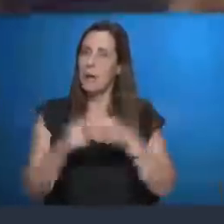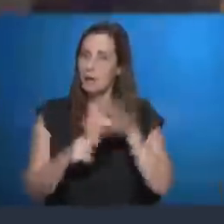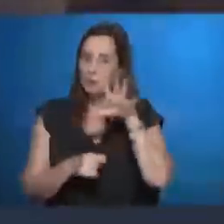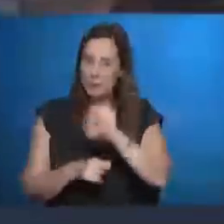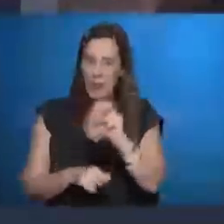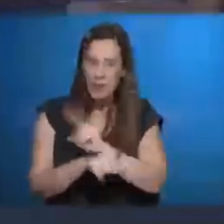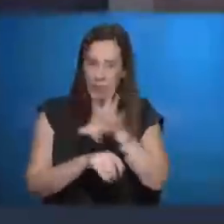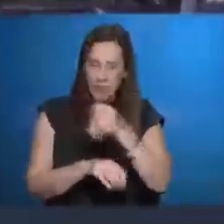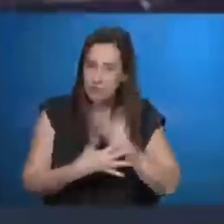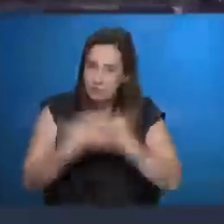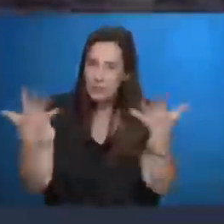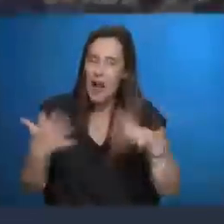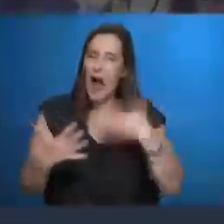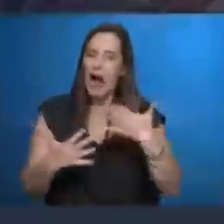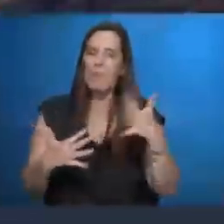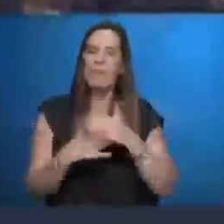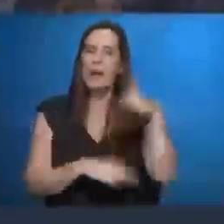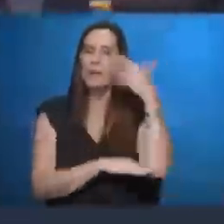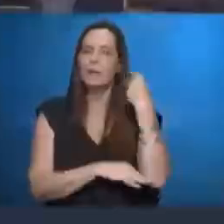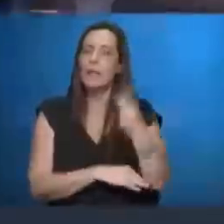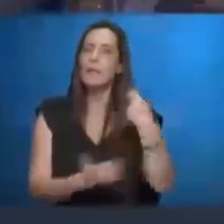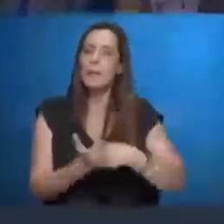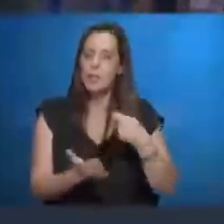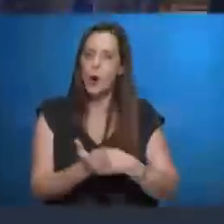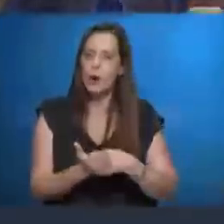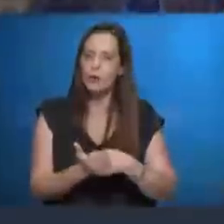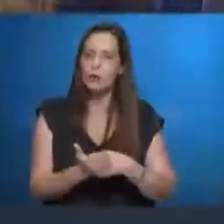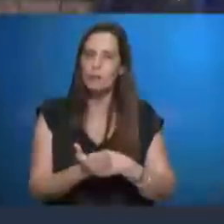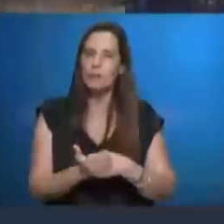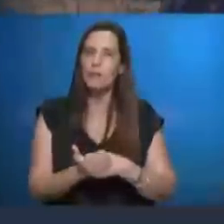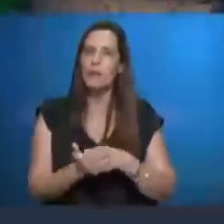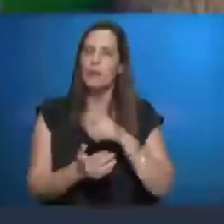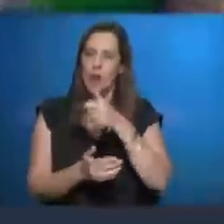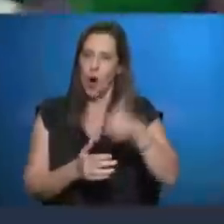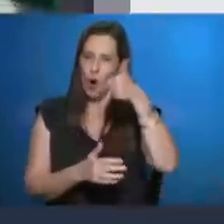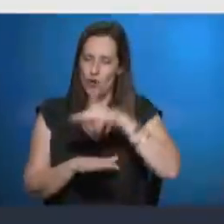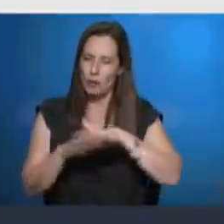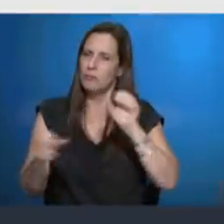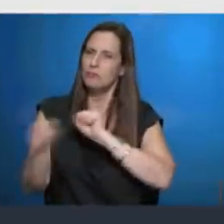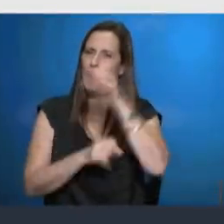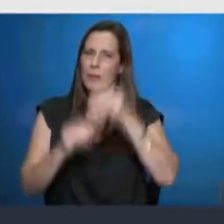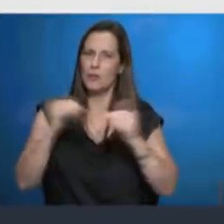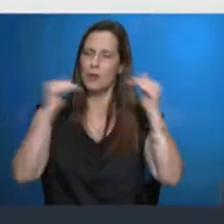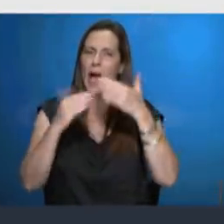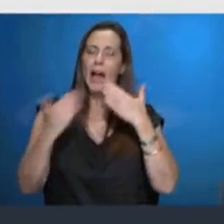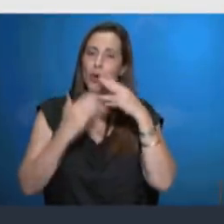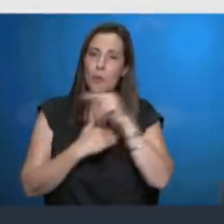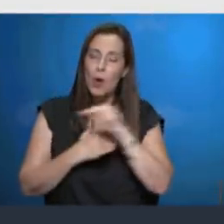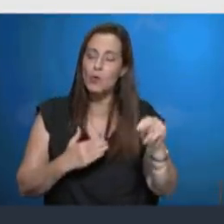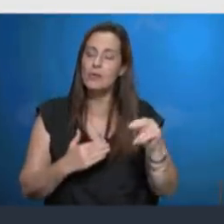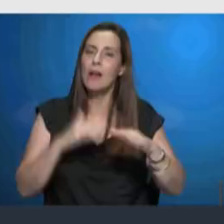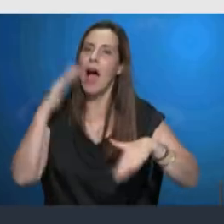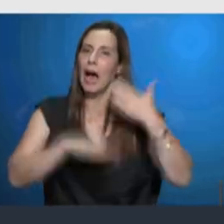השחיתויות, לאחר שפסק להם מבקר המדינה גם פיצויים, עתרה העירייה בראשות אלי אבוטבול לבגץ. הדיון בנושא נקבע